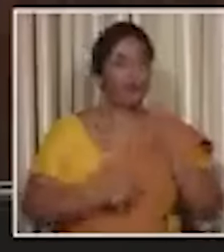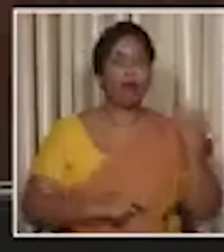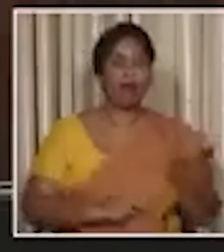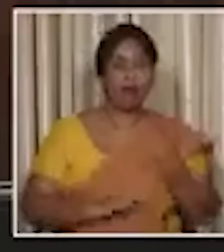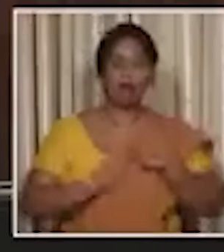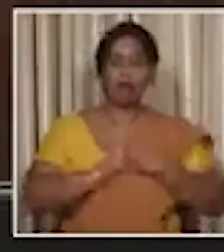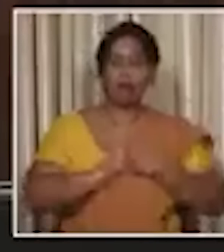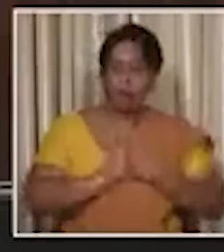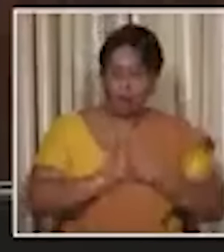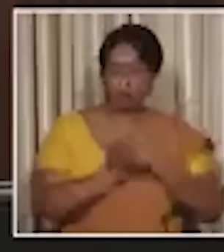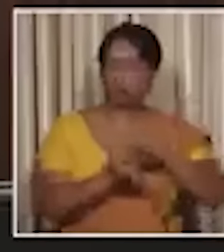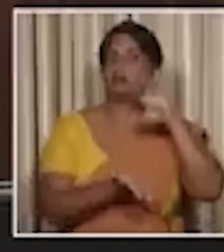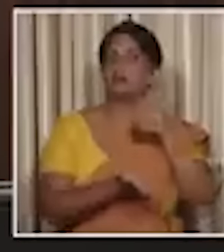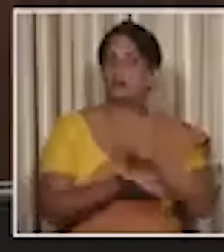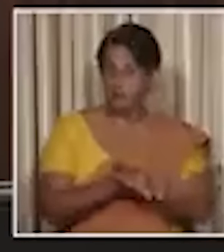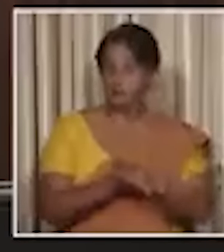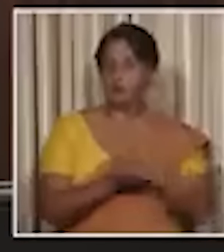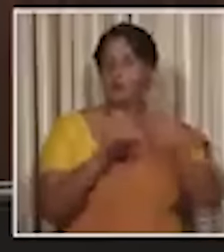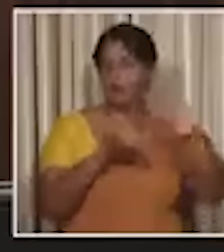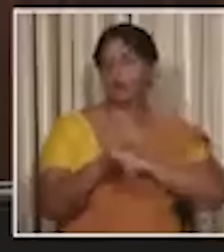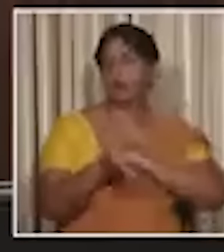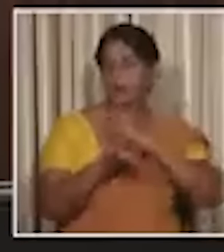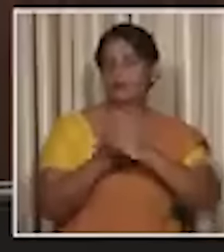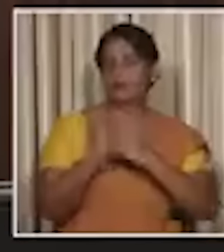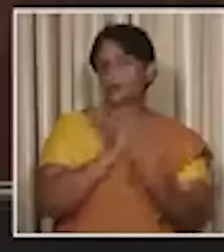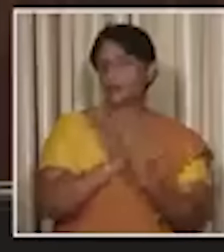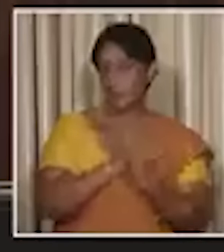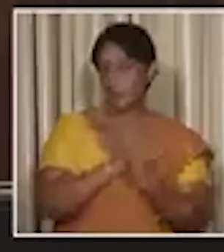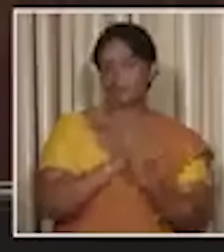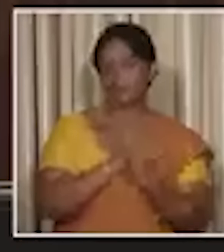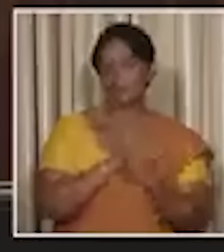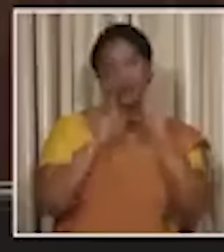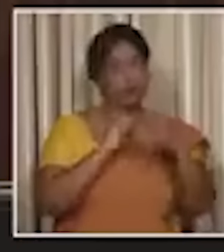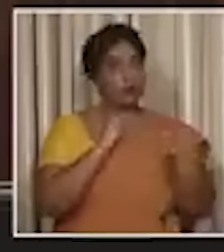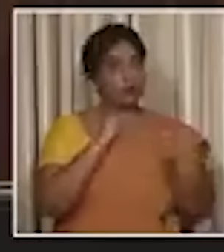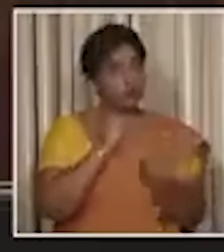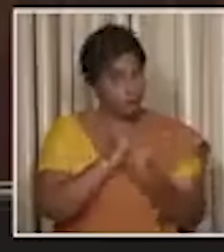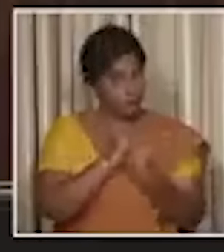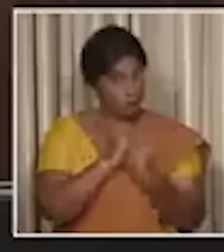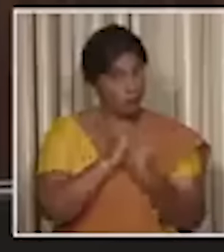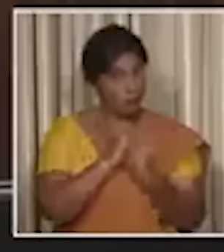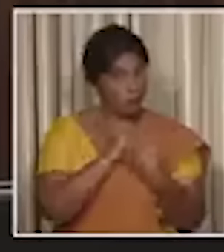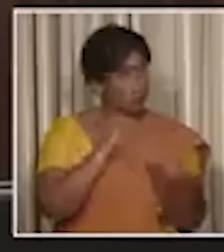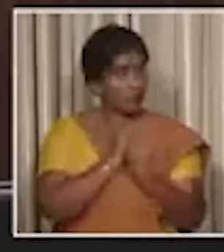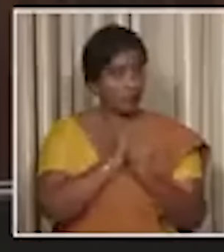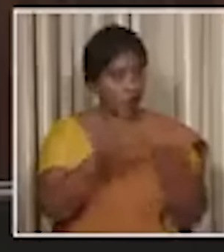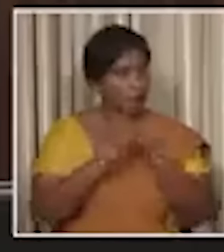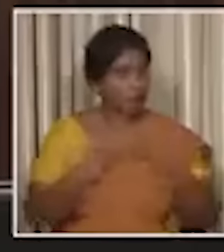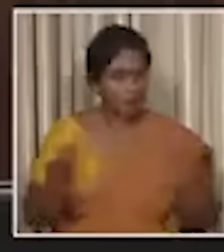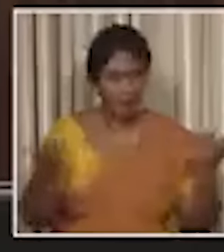වළංගු බිරුම්බකෙන්ට්‍රීන්. නීති සට එසේ සහ ලබා දුන්නේ නොදින්නේ නම්